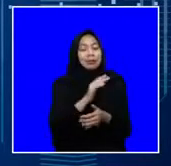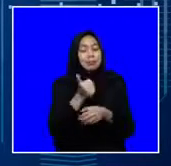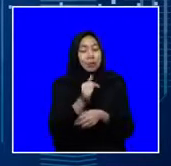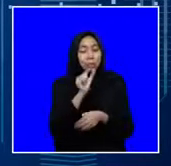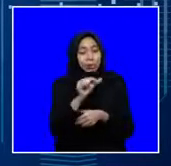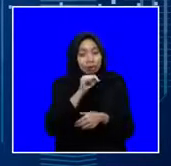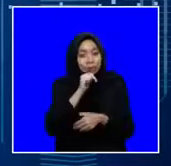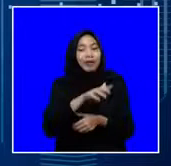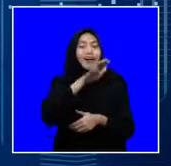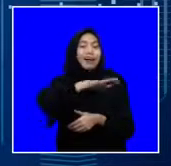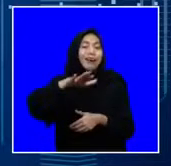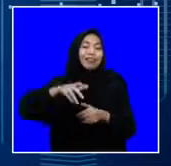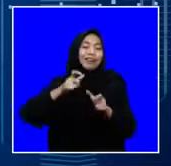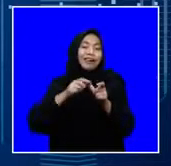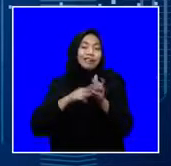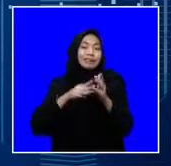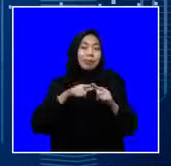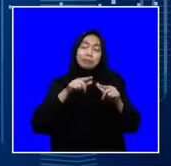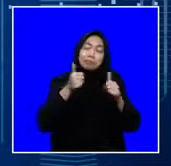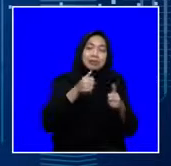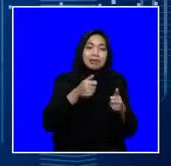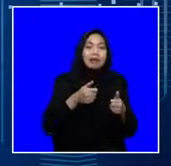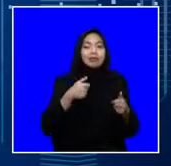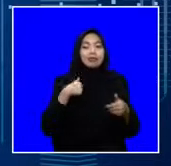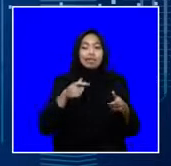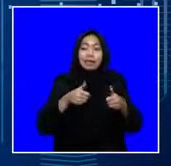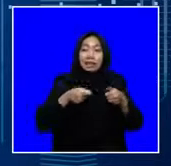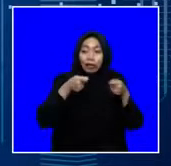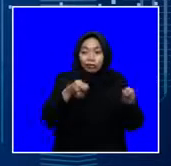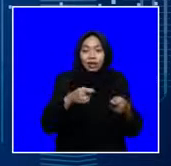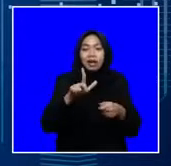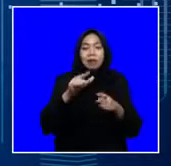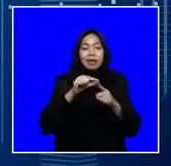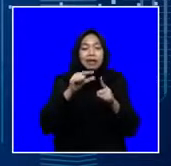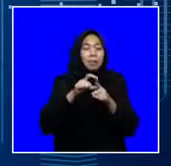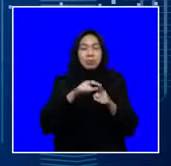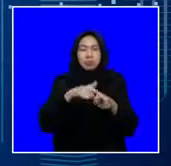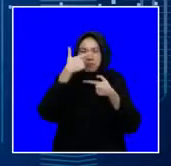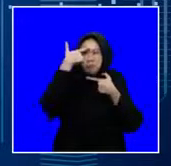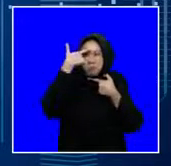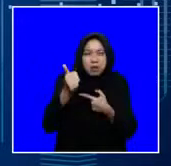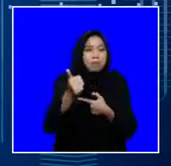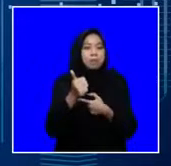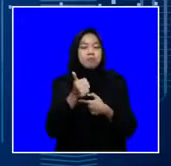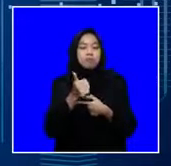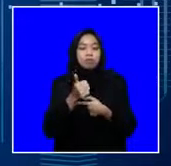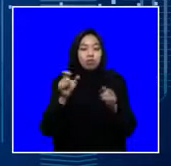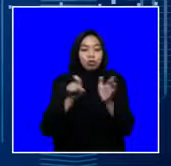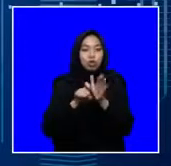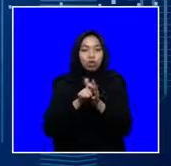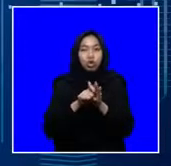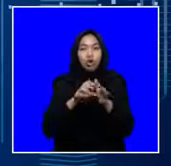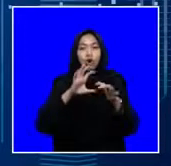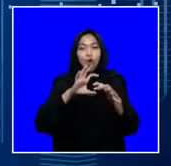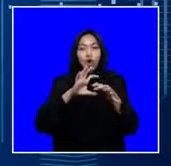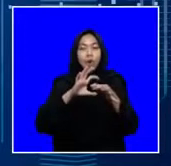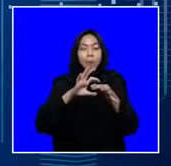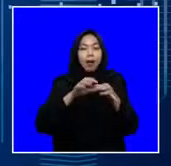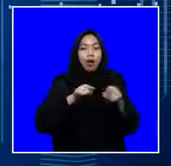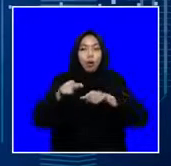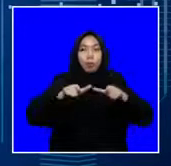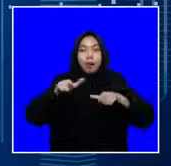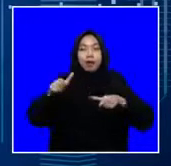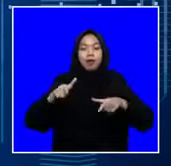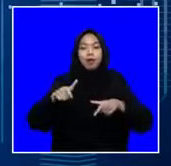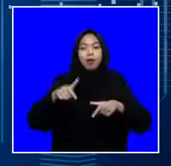S1 dengan kriteria prestasi yang tinggi dalam berbagai macam bidang. Contohnya mereka pemenang olimpiade akademik atau